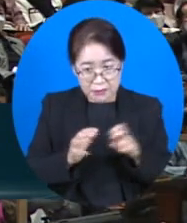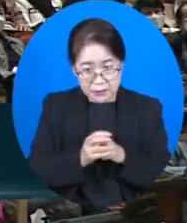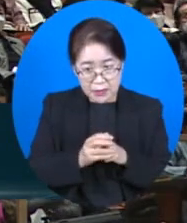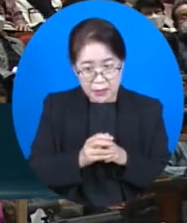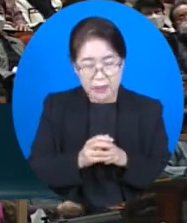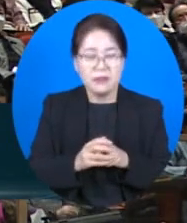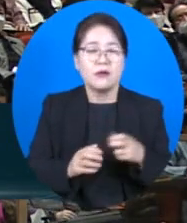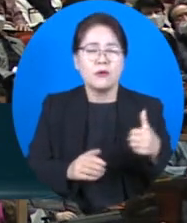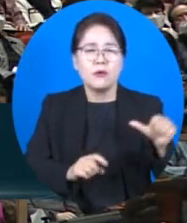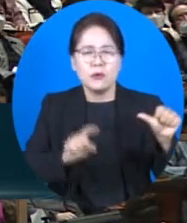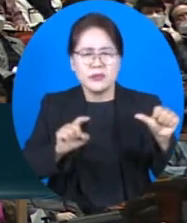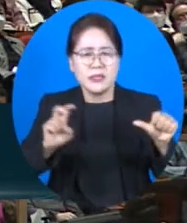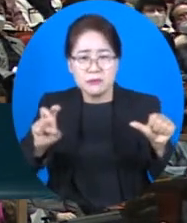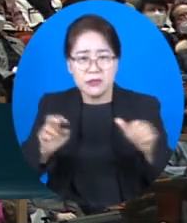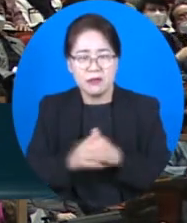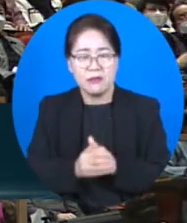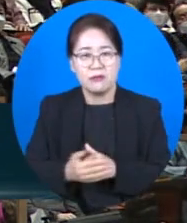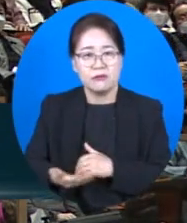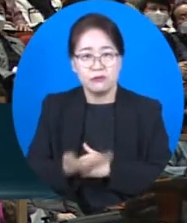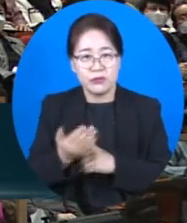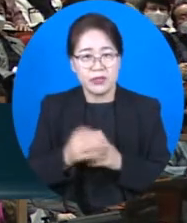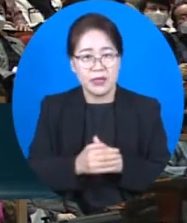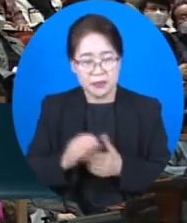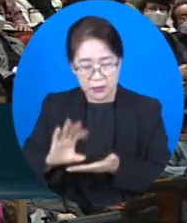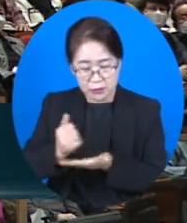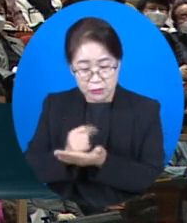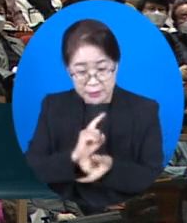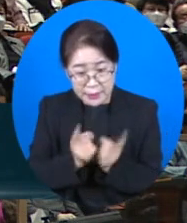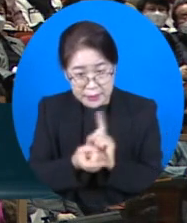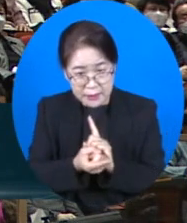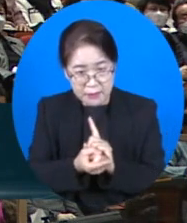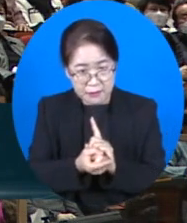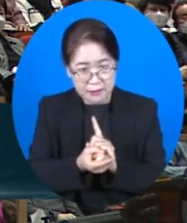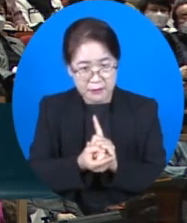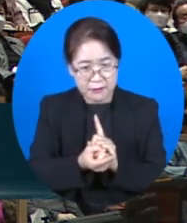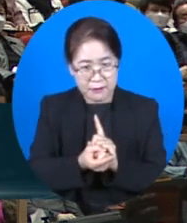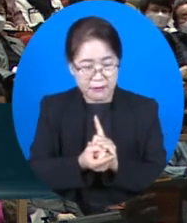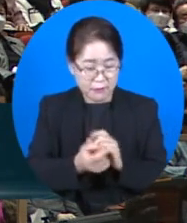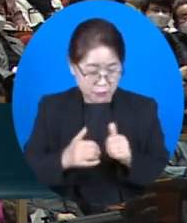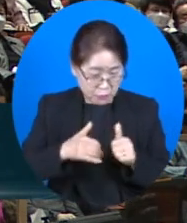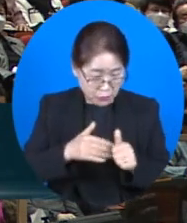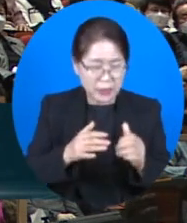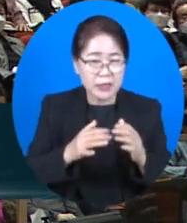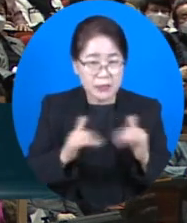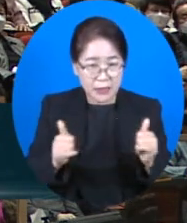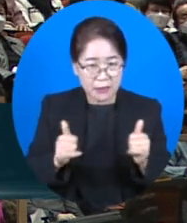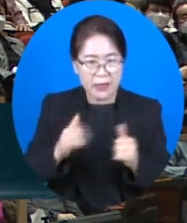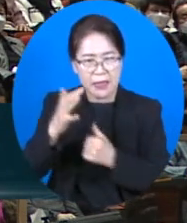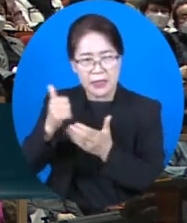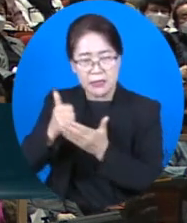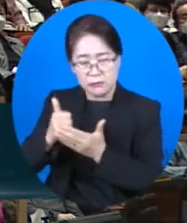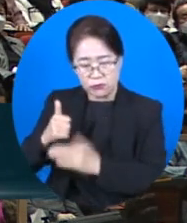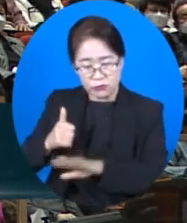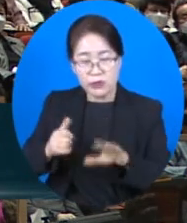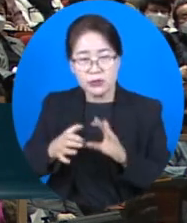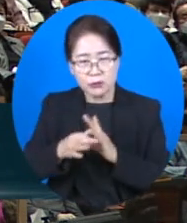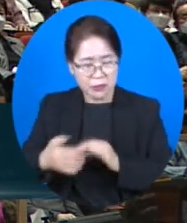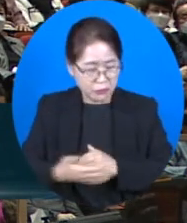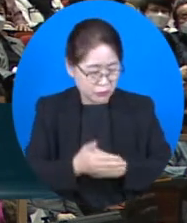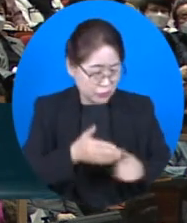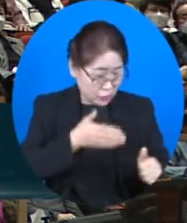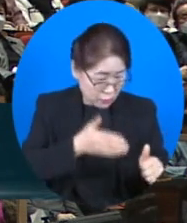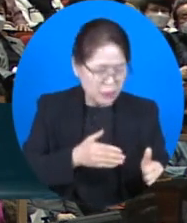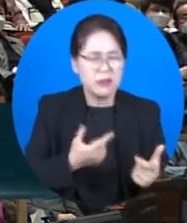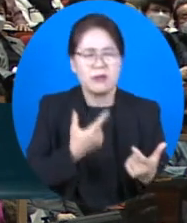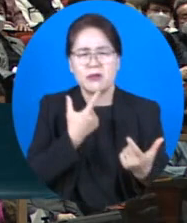다 같이요. 그러므로 우리가 그리스도를 대신하여 사신이 되어 하나님이 우리를 통하여 너희를 권면하시는